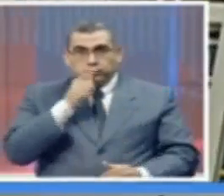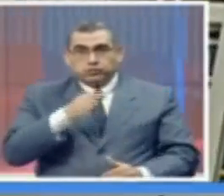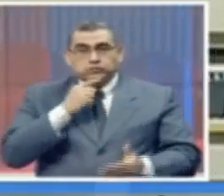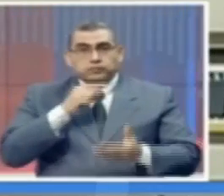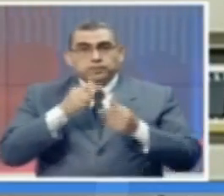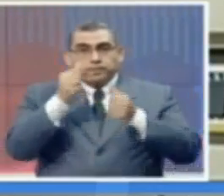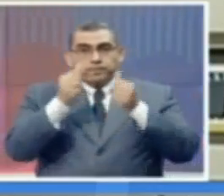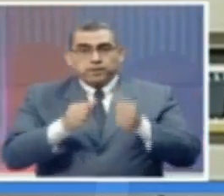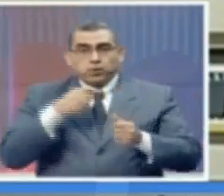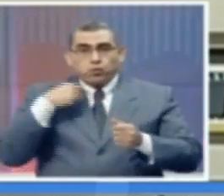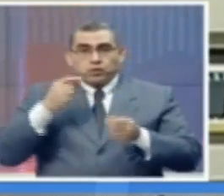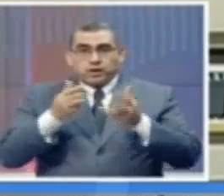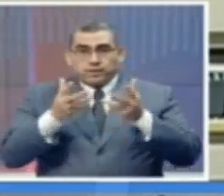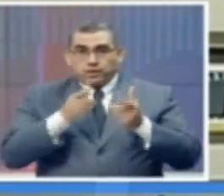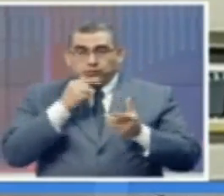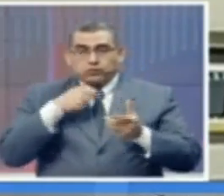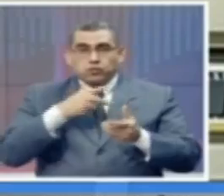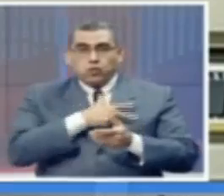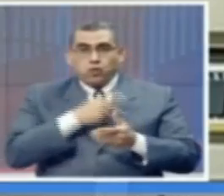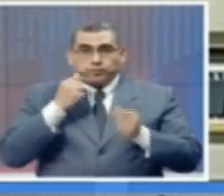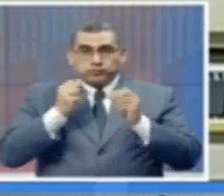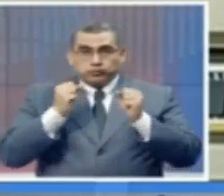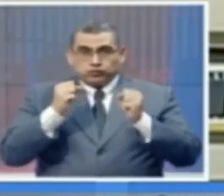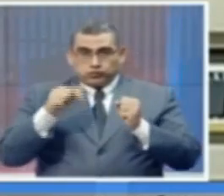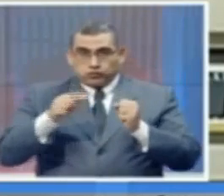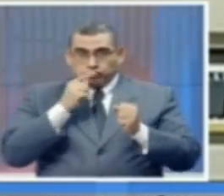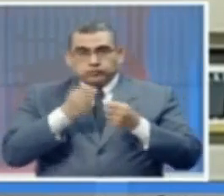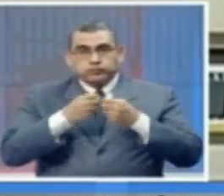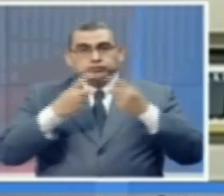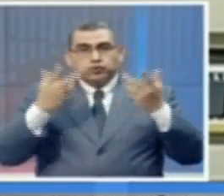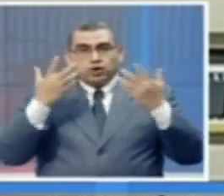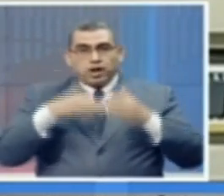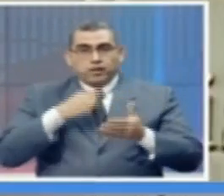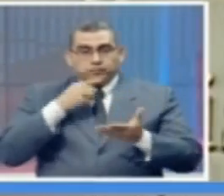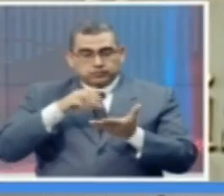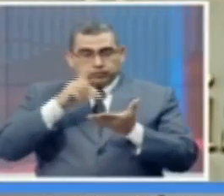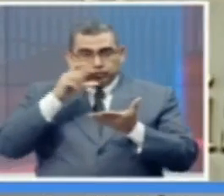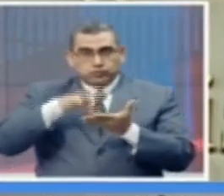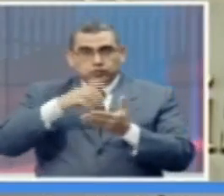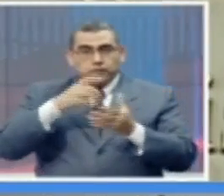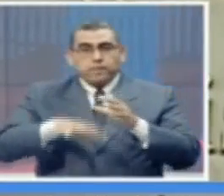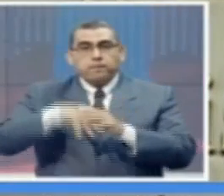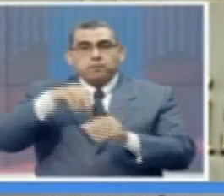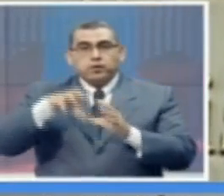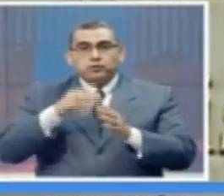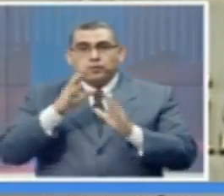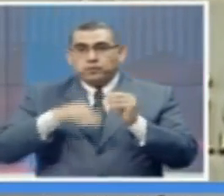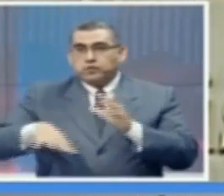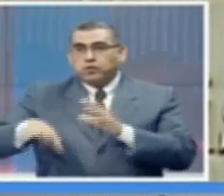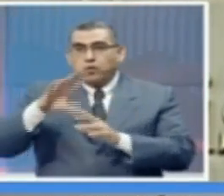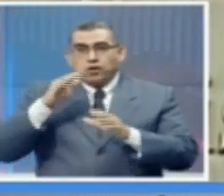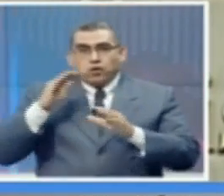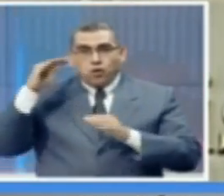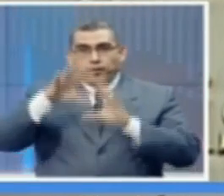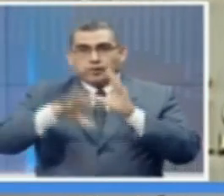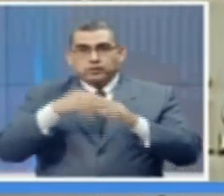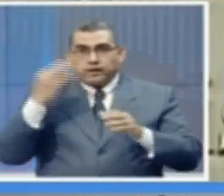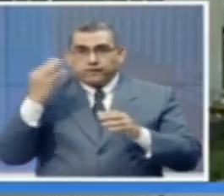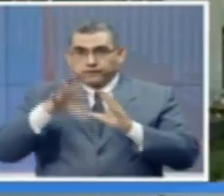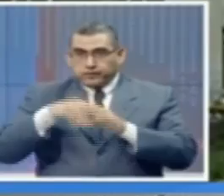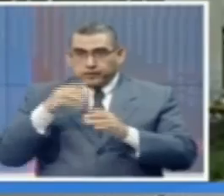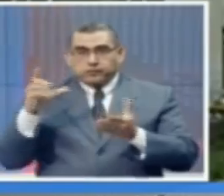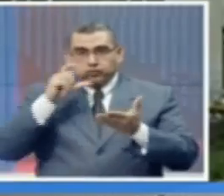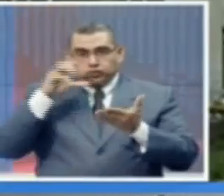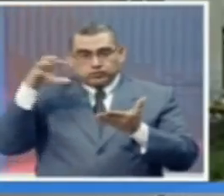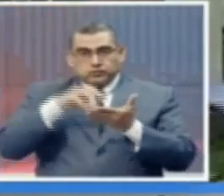بيان لوزارة المالية أن مصلحة الخزانة انتهت من إعداد تصميمات لكل المشروعات القومية التي شهدتها مصر خلال